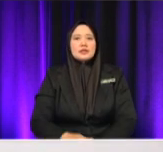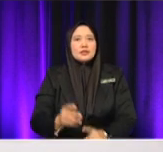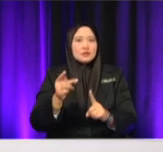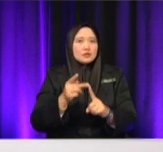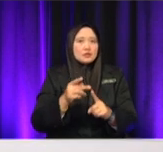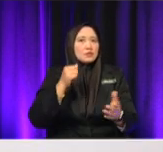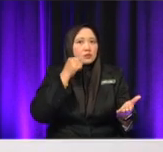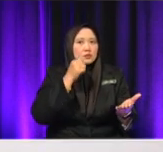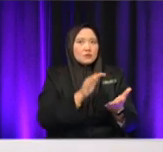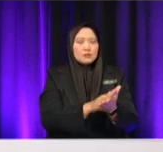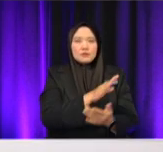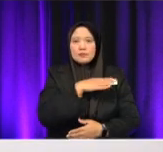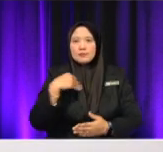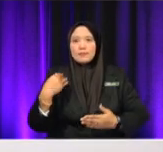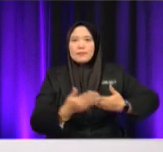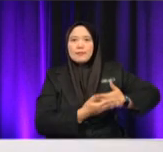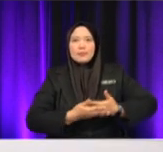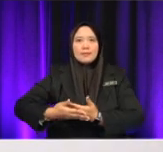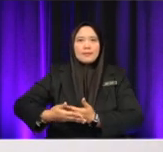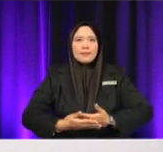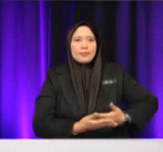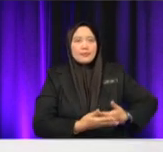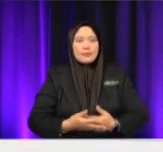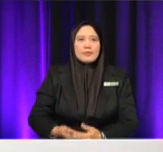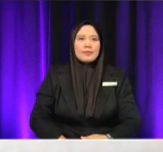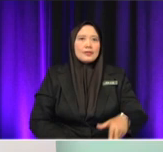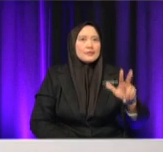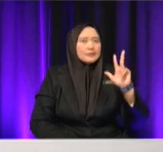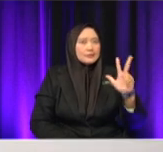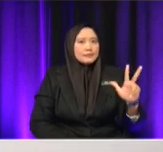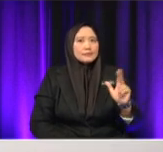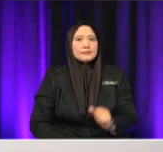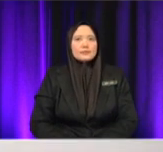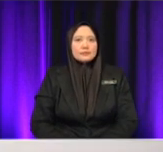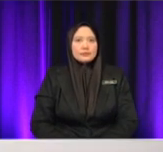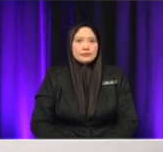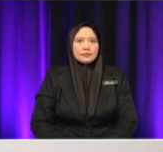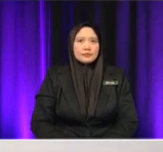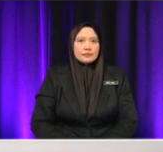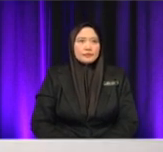memberikan kasih sayang dan layanan yang baik kepada istri ya dia yang ketiga